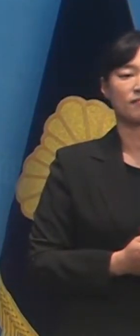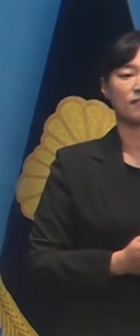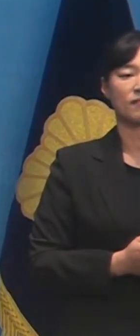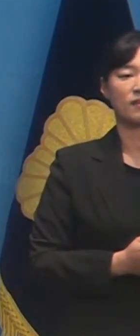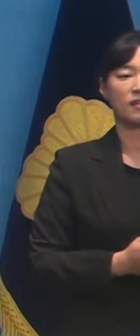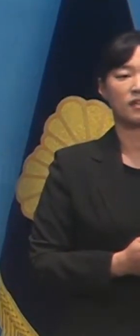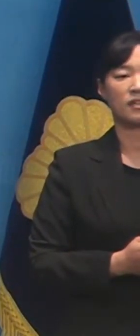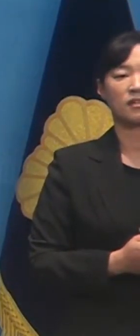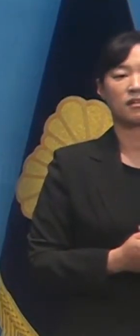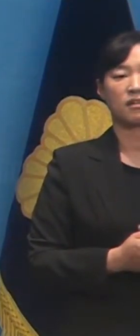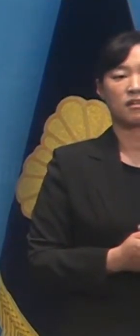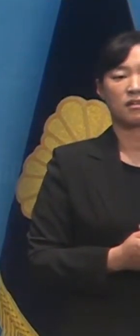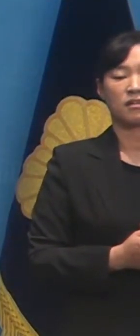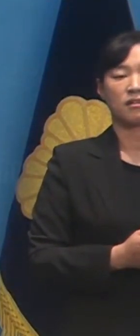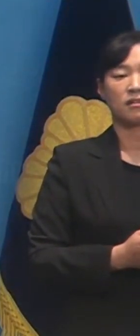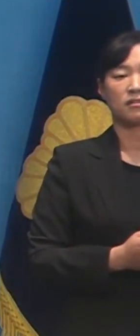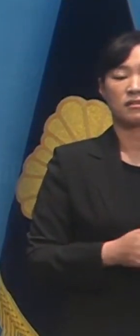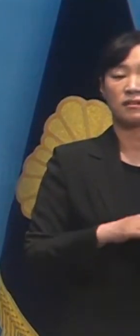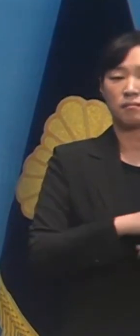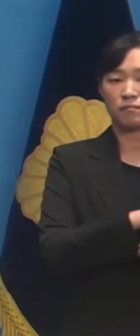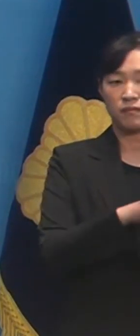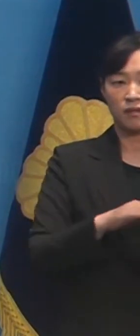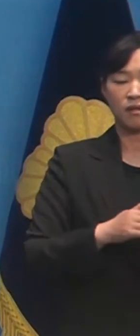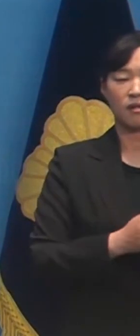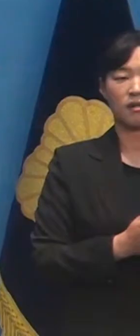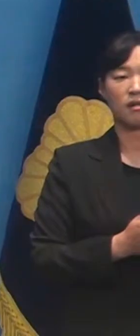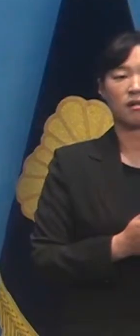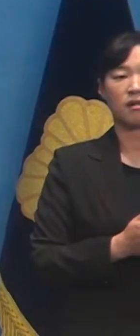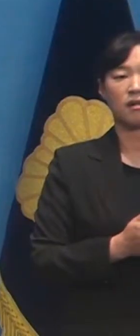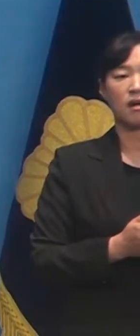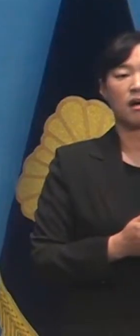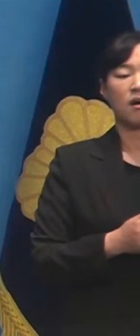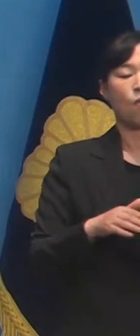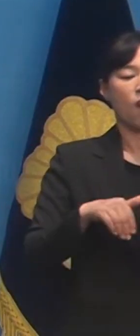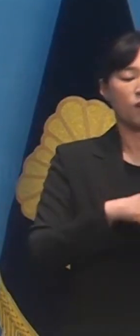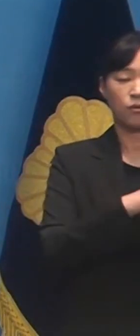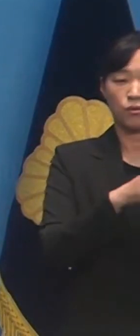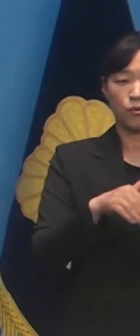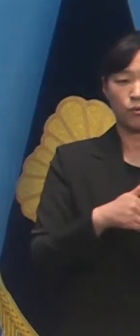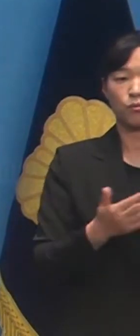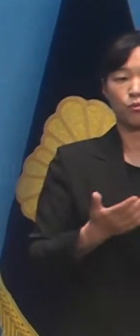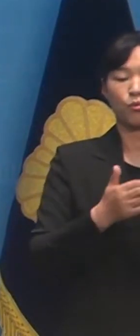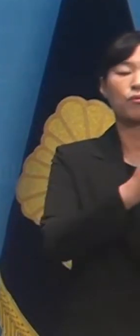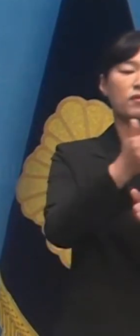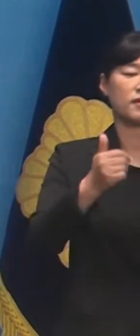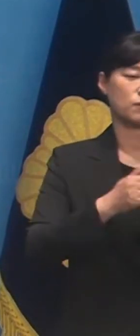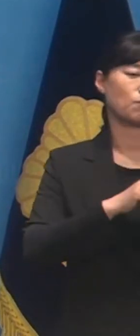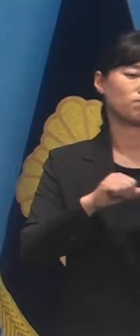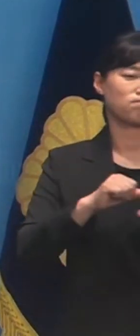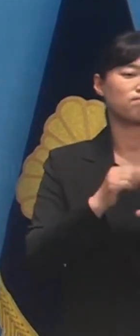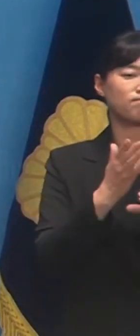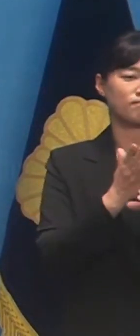허성무 의원님 물질로위원회에서 활동하고 계시고 박홍배 의원님은 한노이와 물질로위원회에서 활동하고 계십니다.